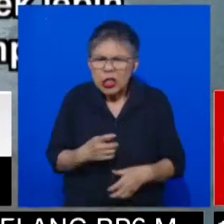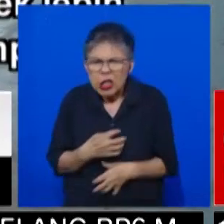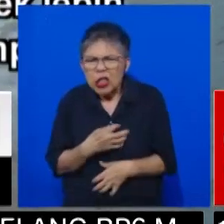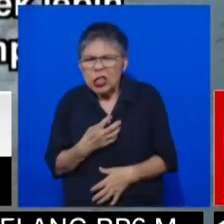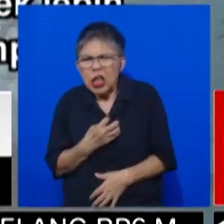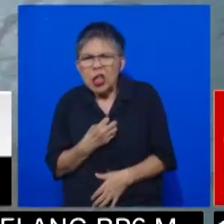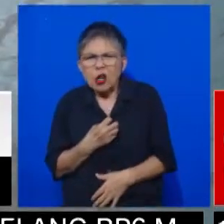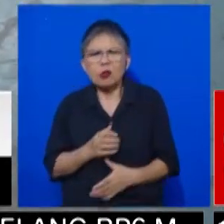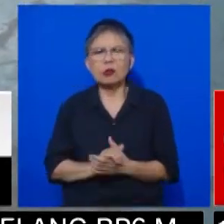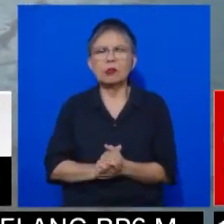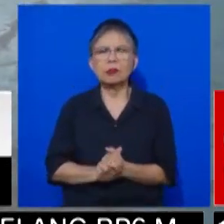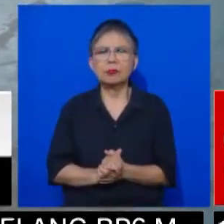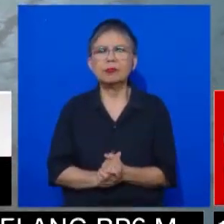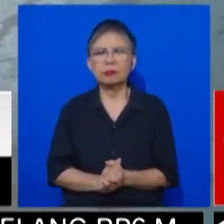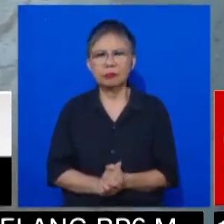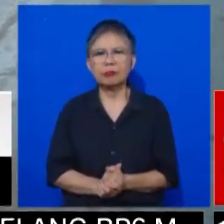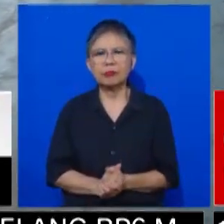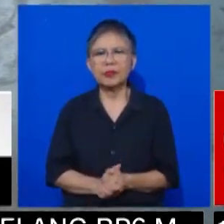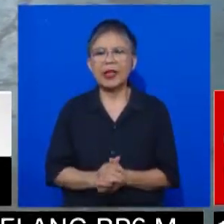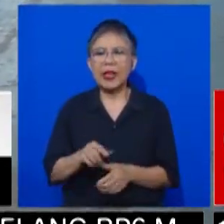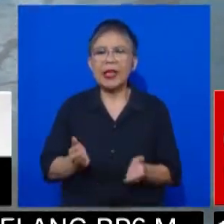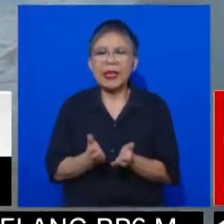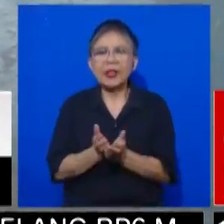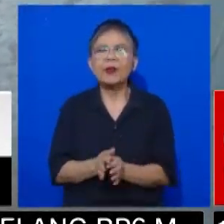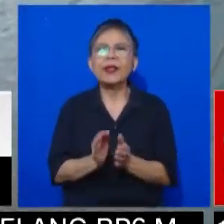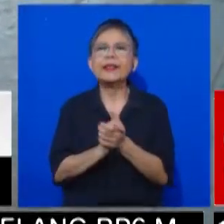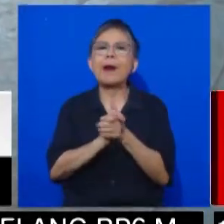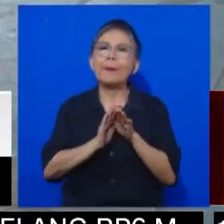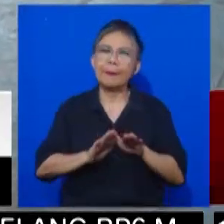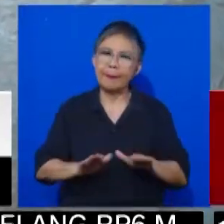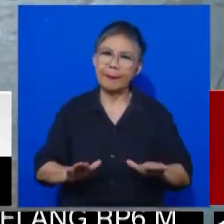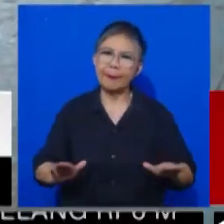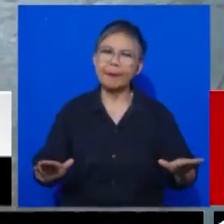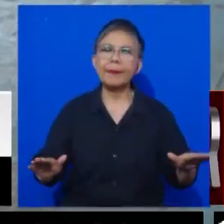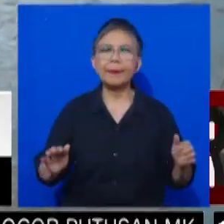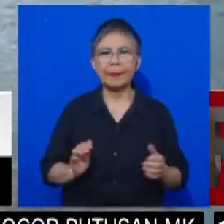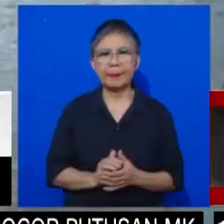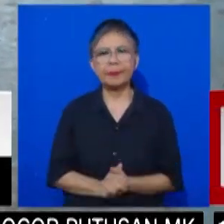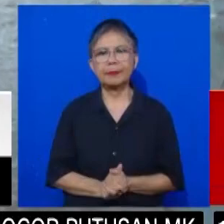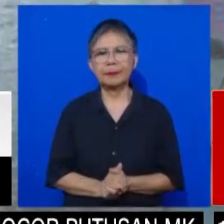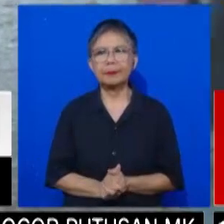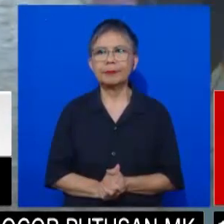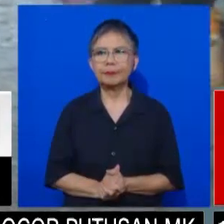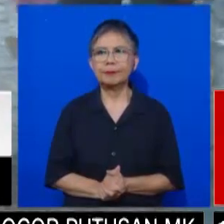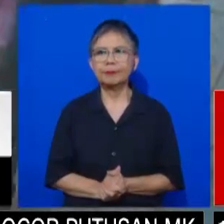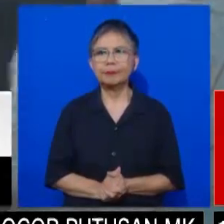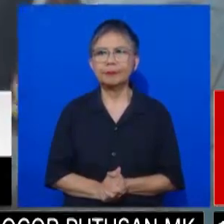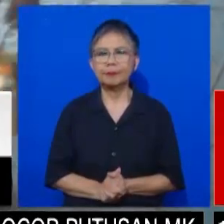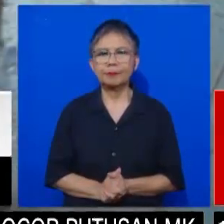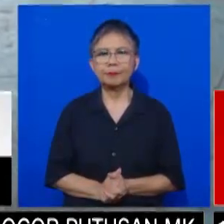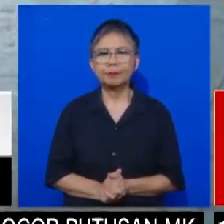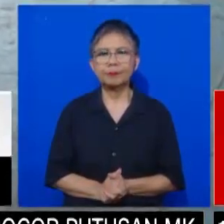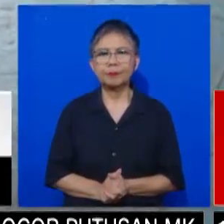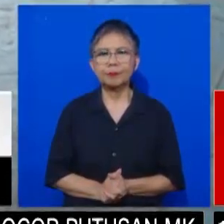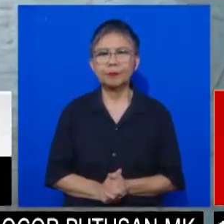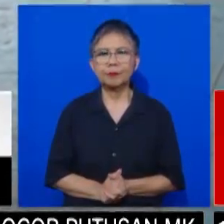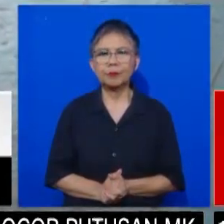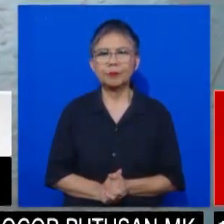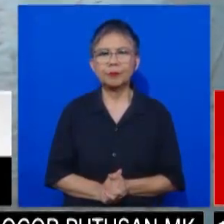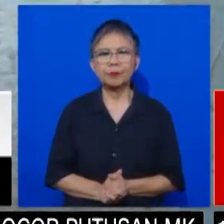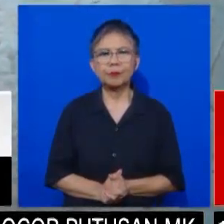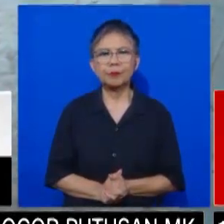tempat nenian. Oh, di tempat yang memang di pinggir, ya? Dari pinggir sungai. Oh gitu. Terus enggak takut naik